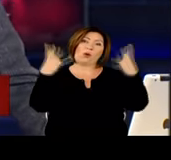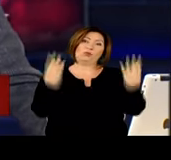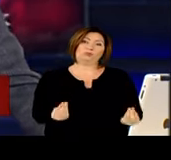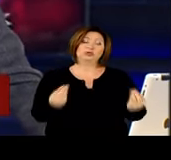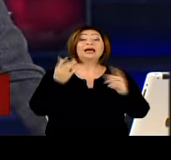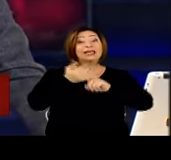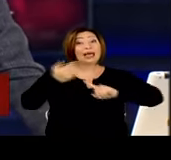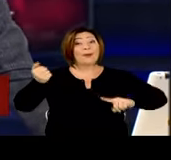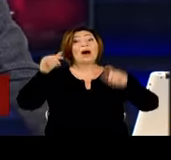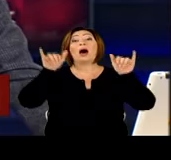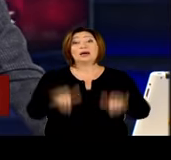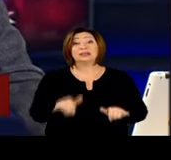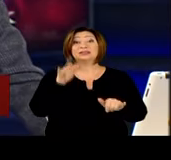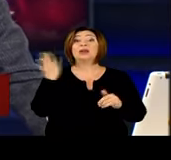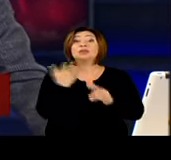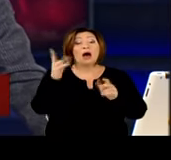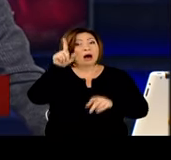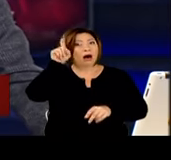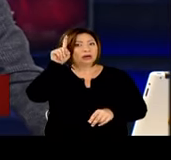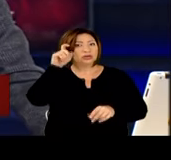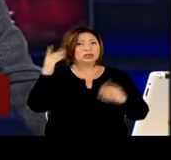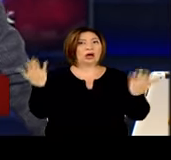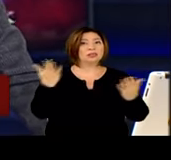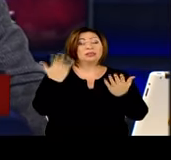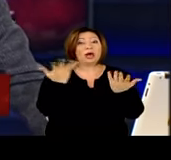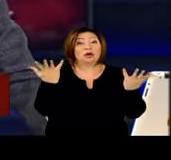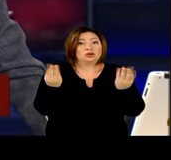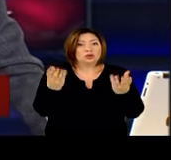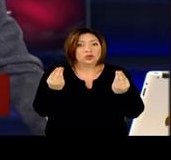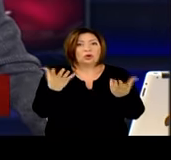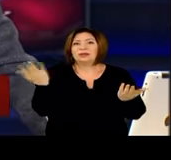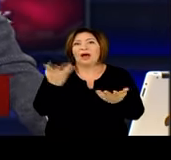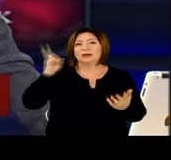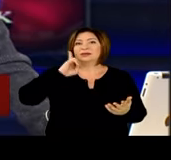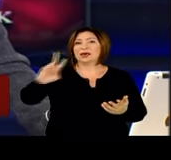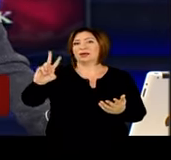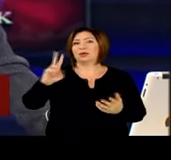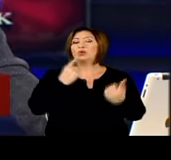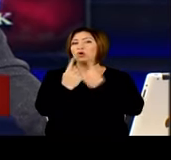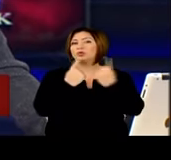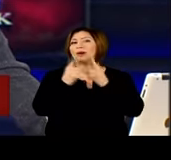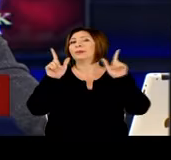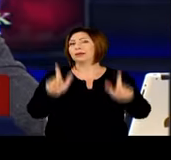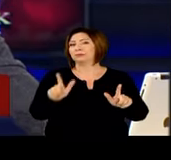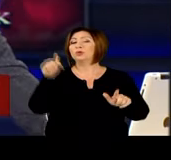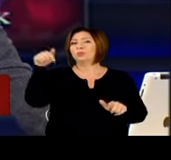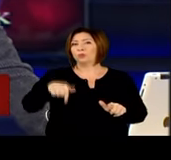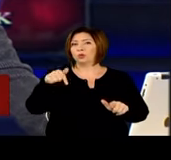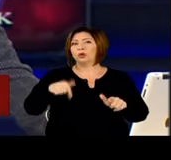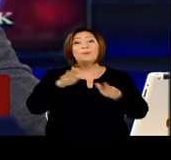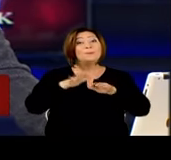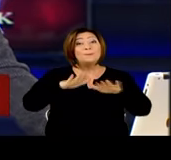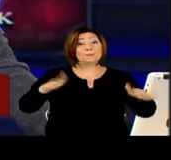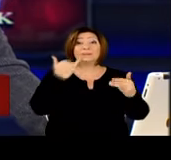zaman kebap hakkında daha akıllıca, daha çok, daha zengin konuşabilmeliyiz. Bugün